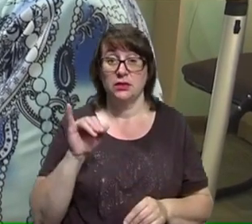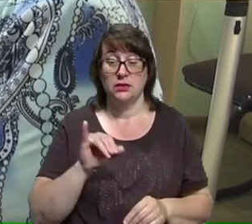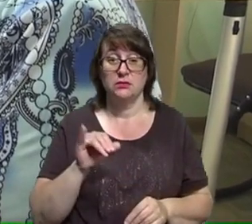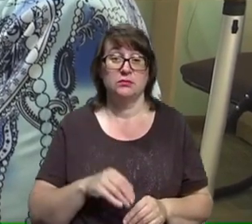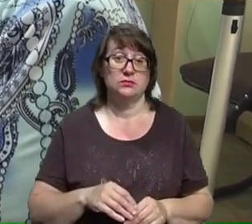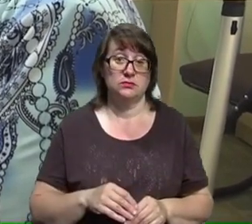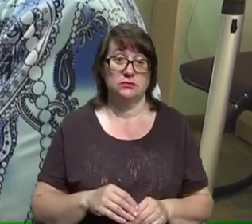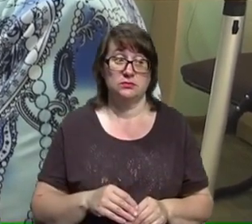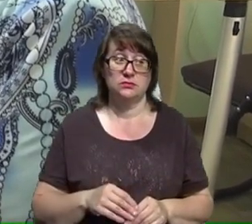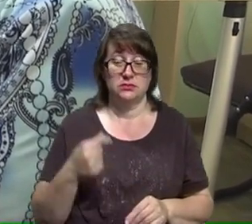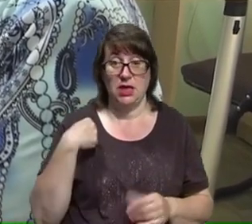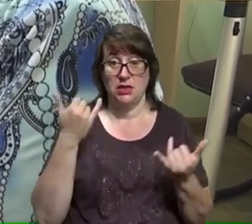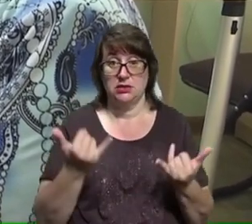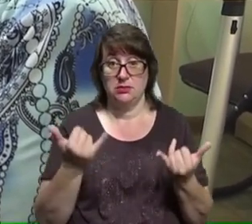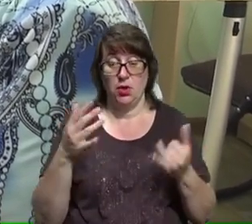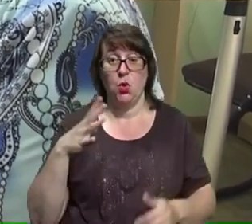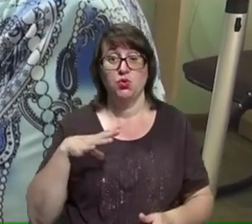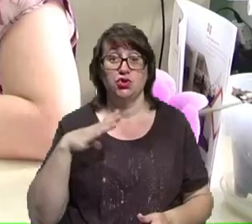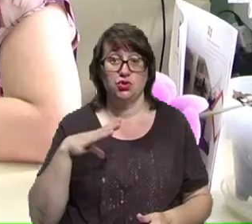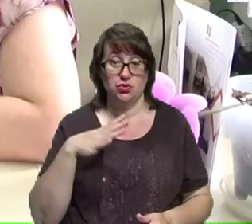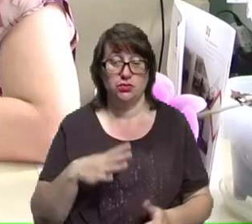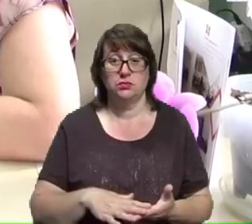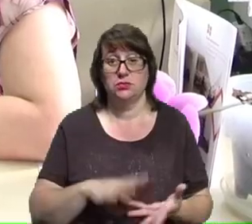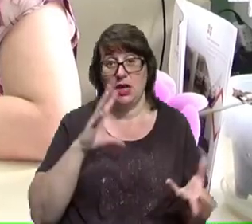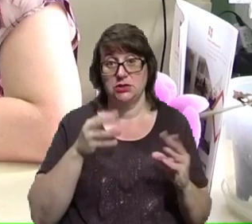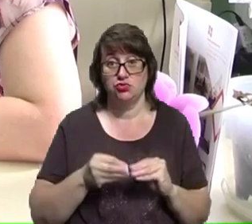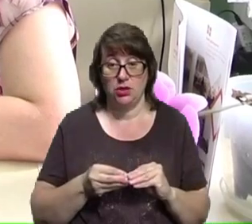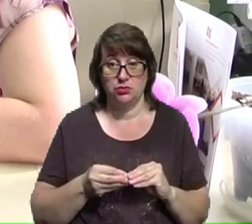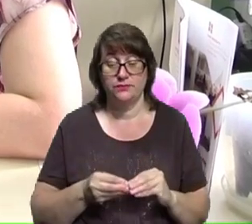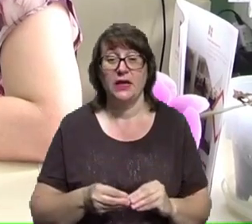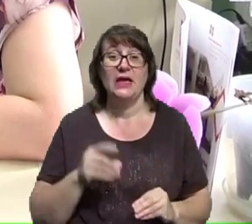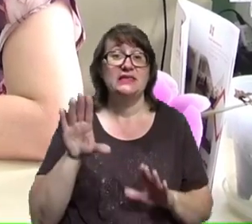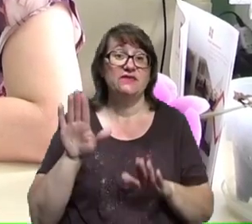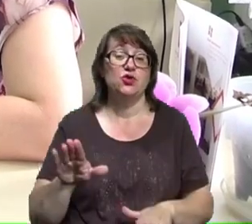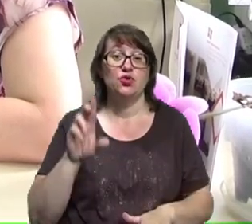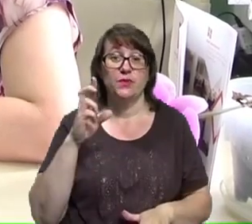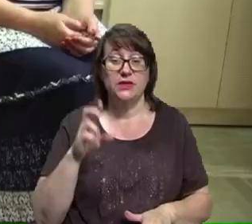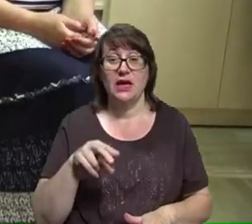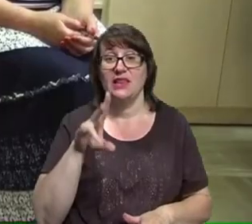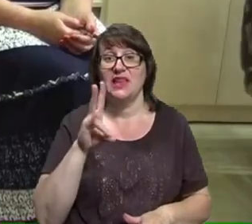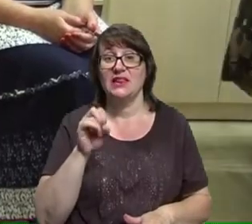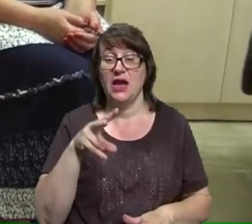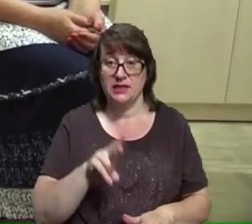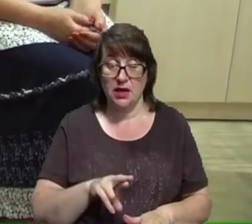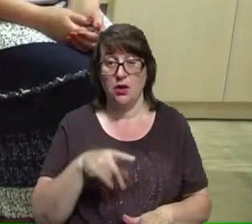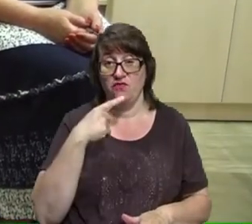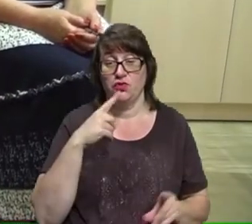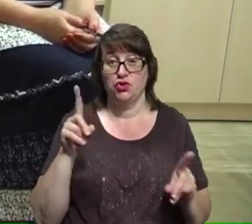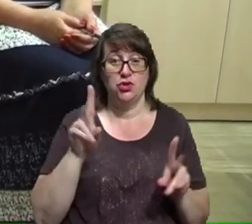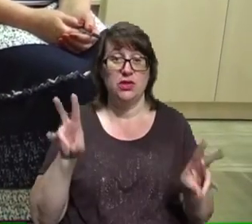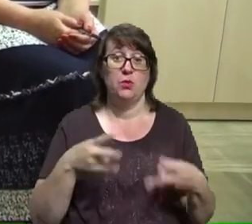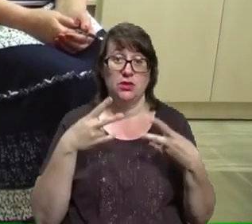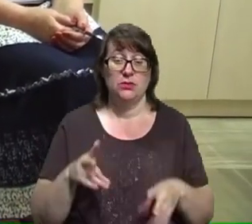я тепер очікую результату. Завідувачка бібліотекою Наталія Опанасюк говорить, не потрібно відстоювати